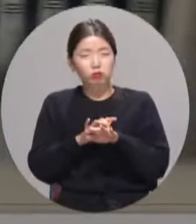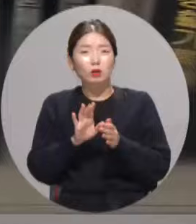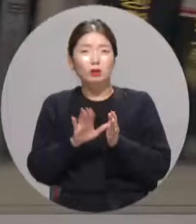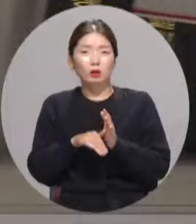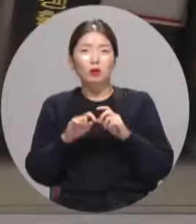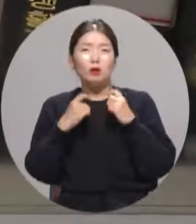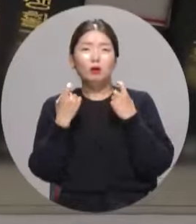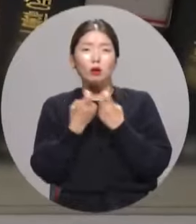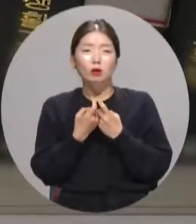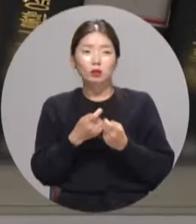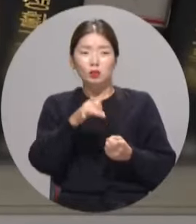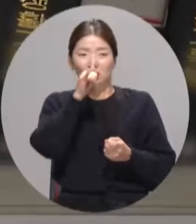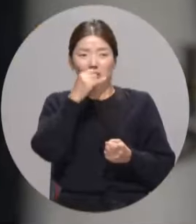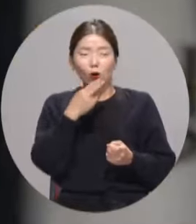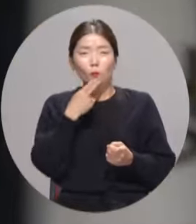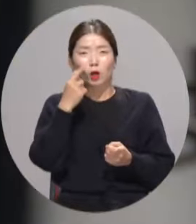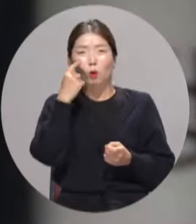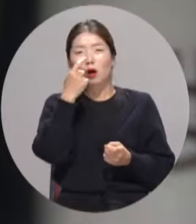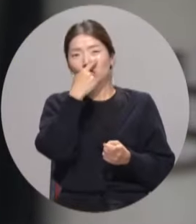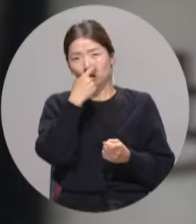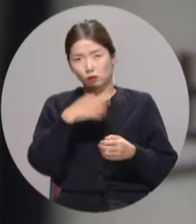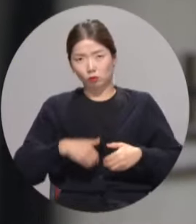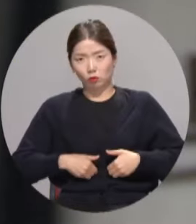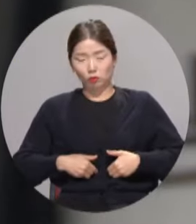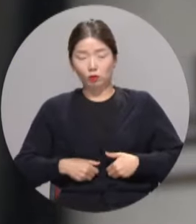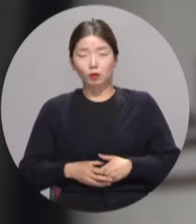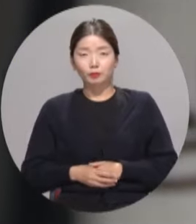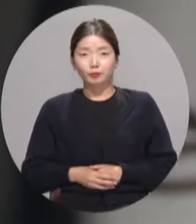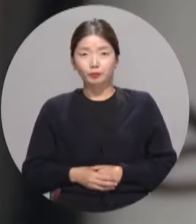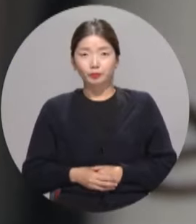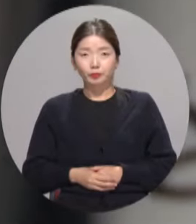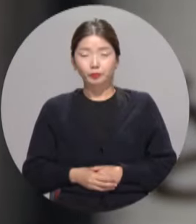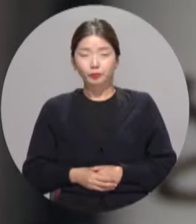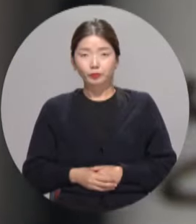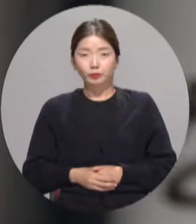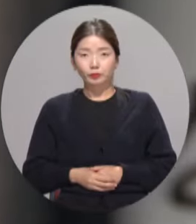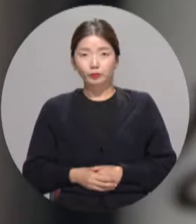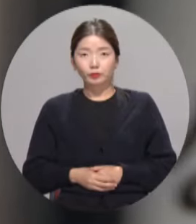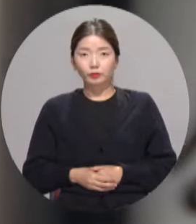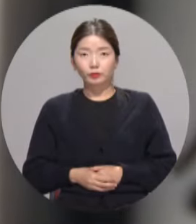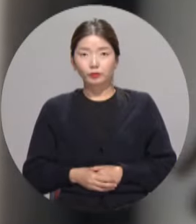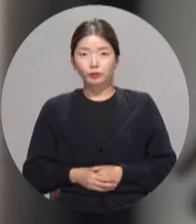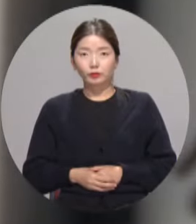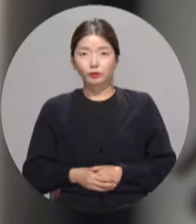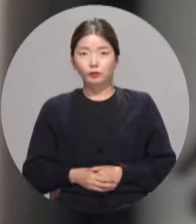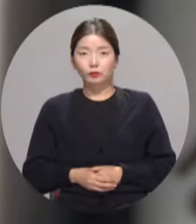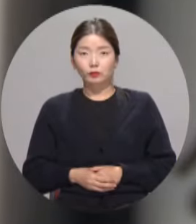개인 스스로 존재 여부를 확인하기 전까지는 알 수 없는 것이 현실입니다. MBC 뉴스 이창익입니다.